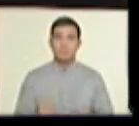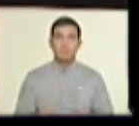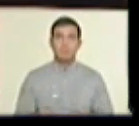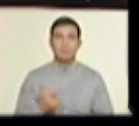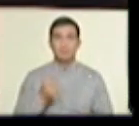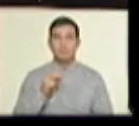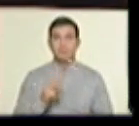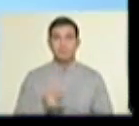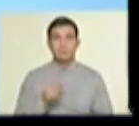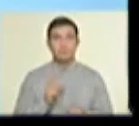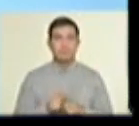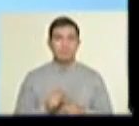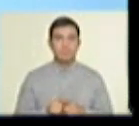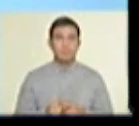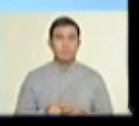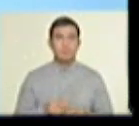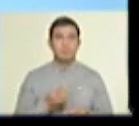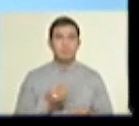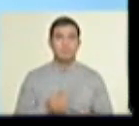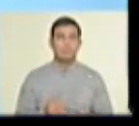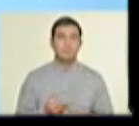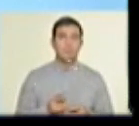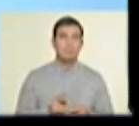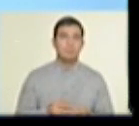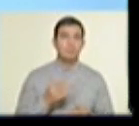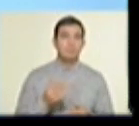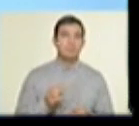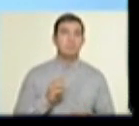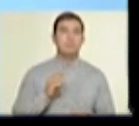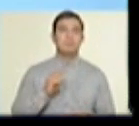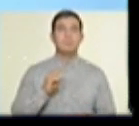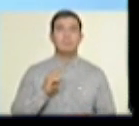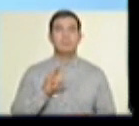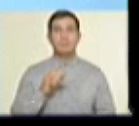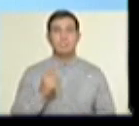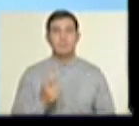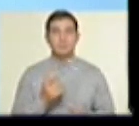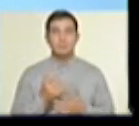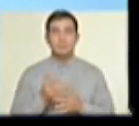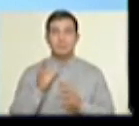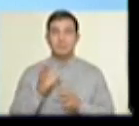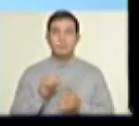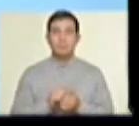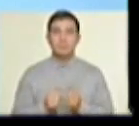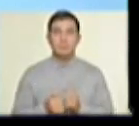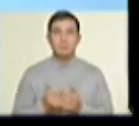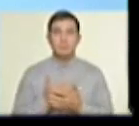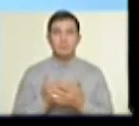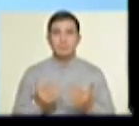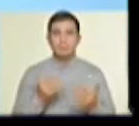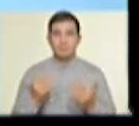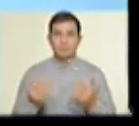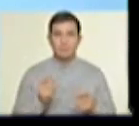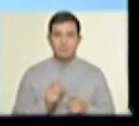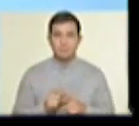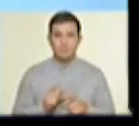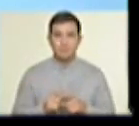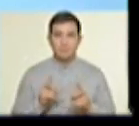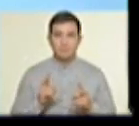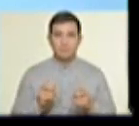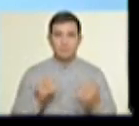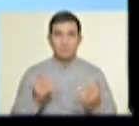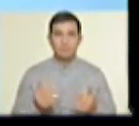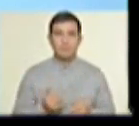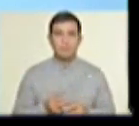Gap, so'z, tog', tosh. Demak, ko'rib turganingizdek, butun va qismni ifodalagan so'zlarimiz